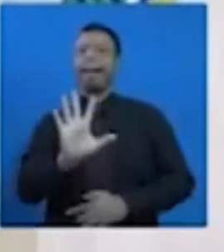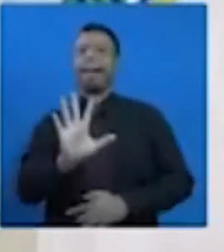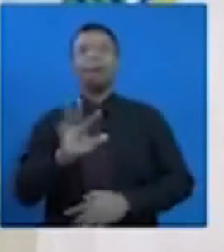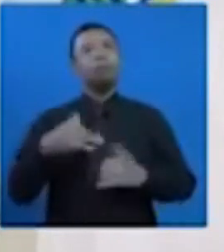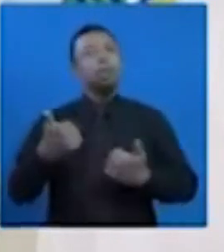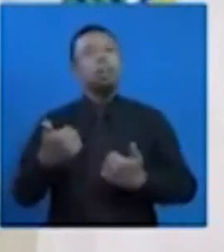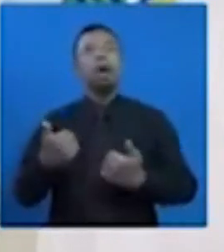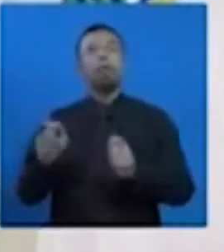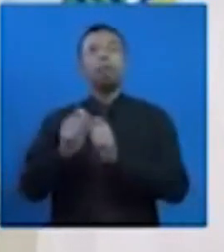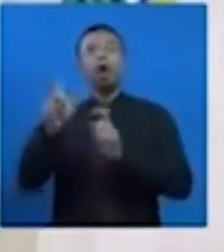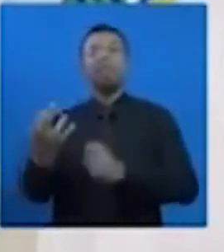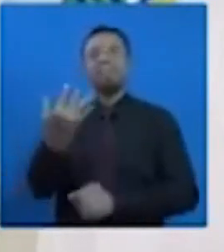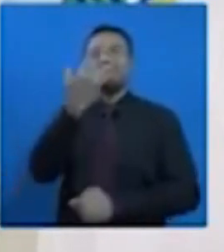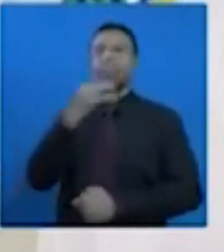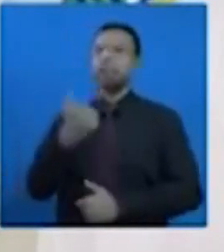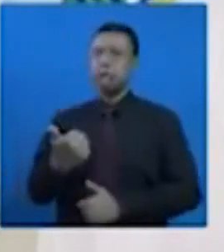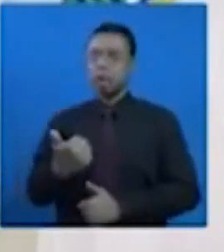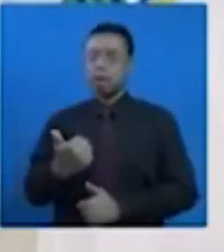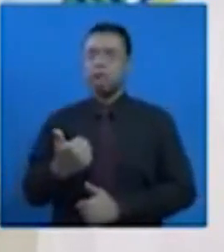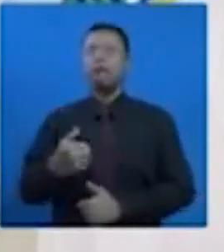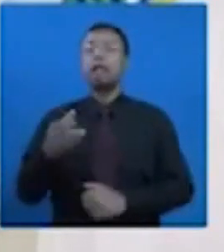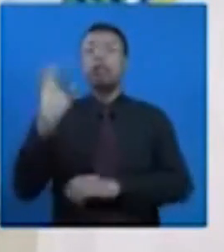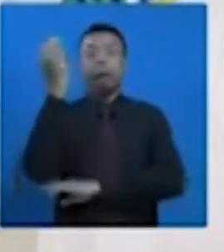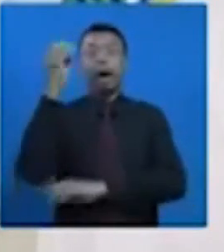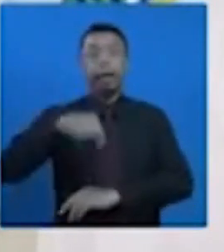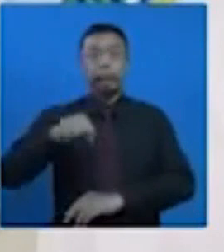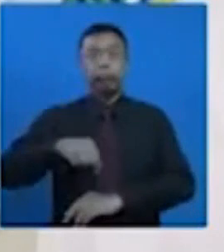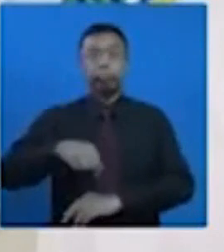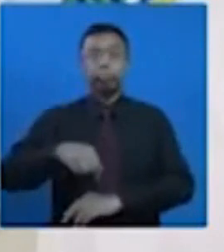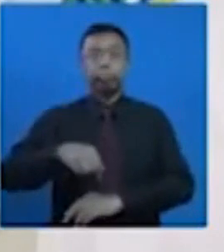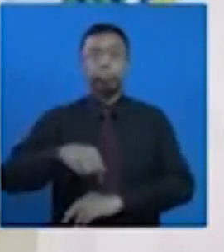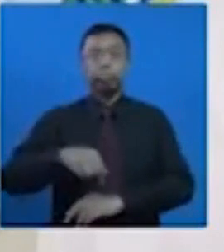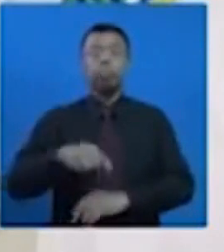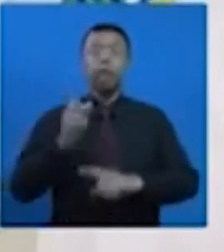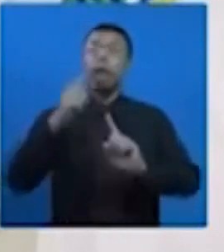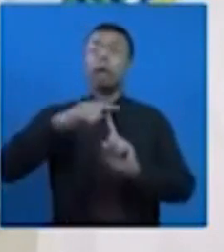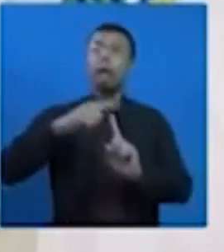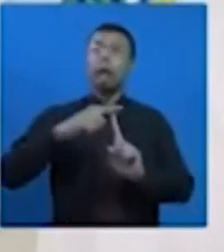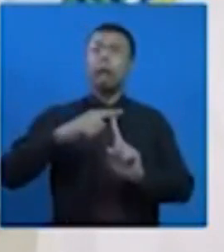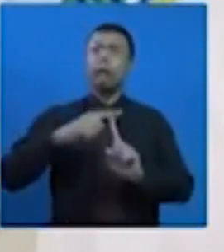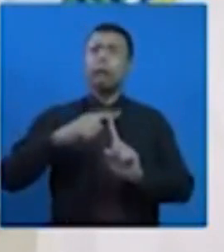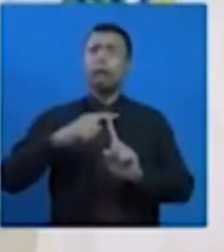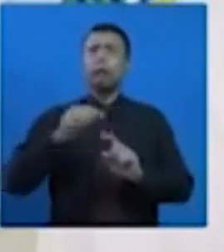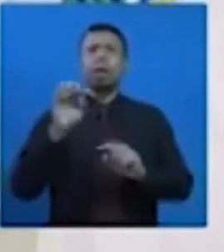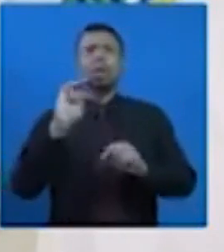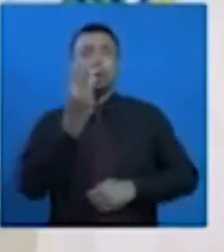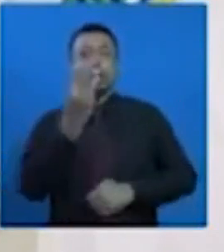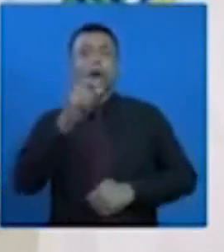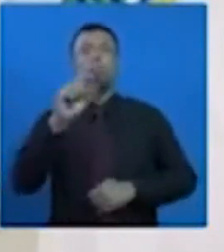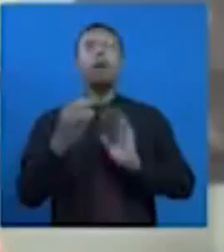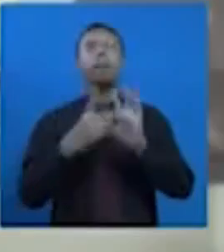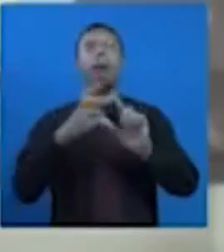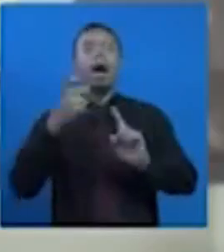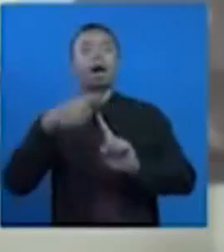potensi terjadi penularan di Jakarta Jakarta pada tanggal 3 Maret